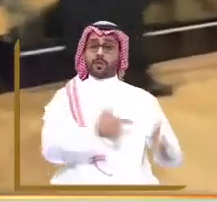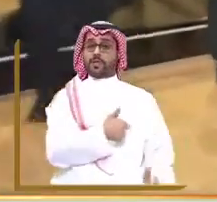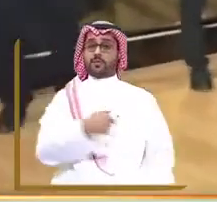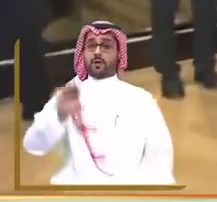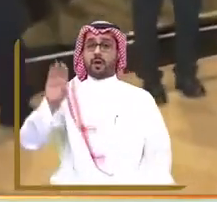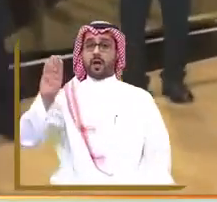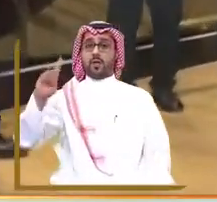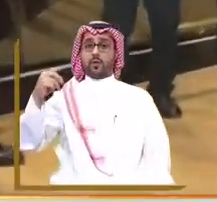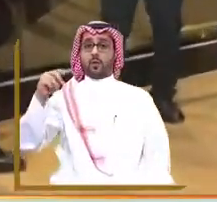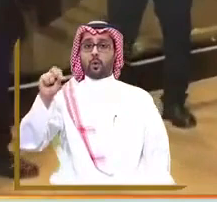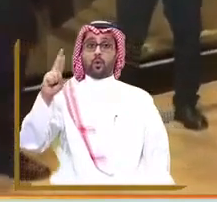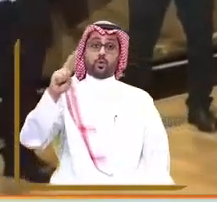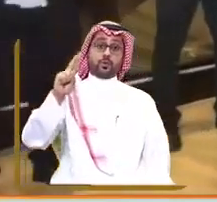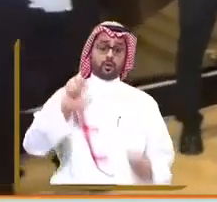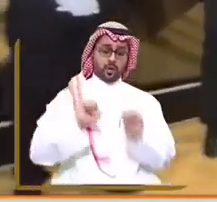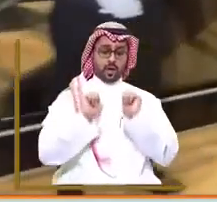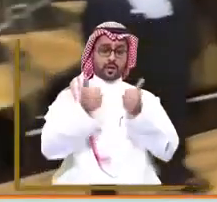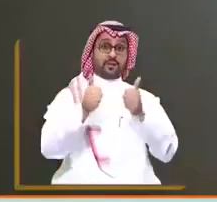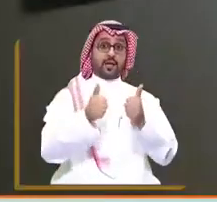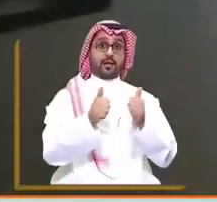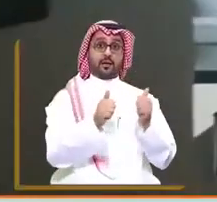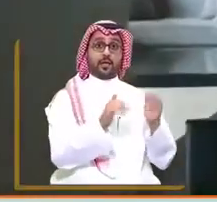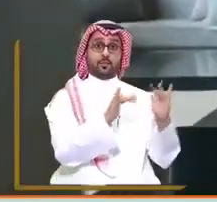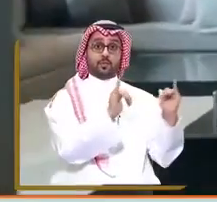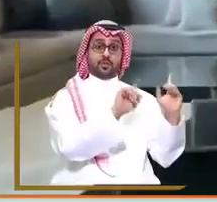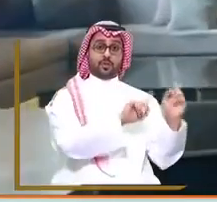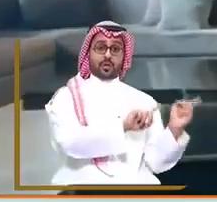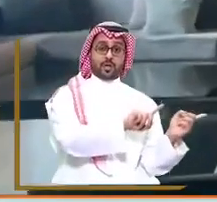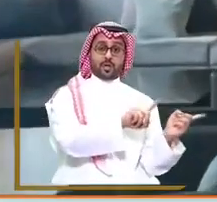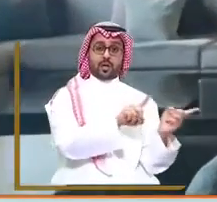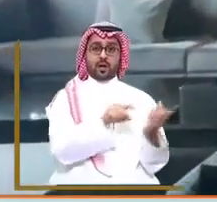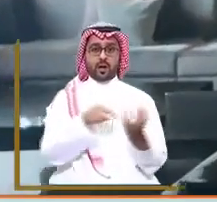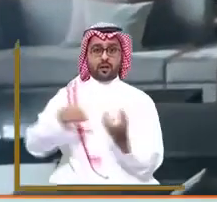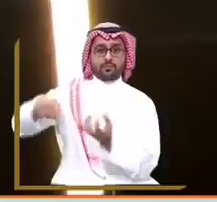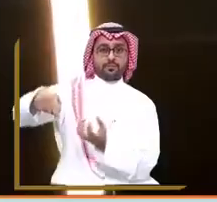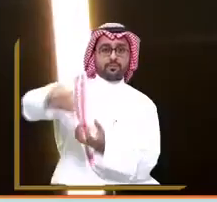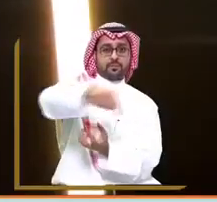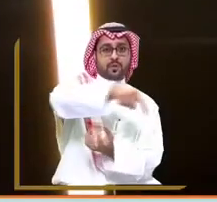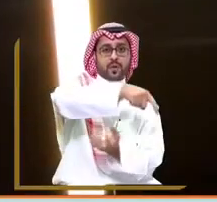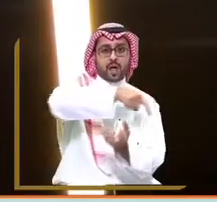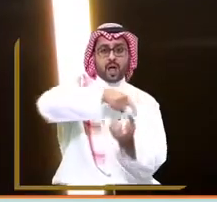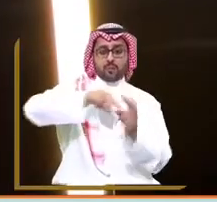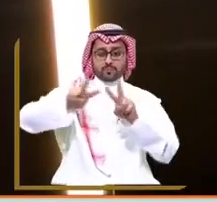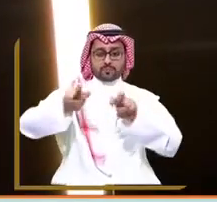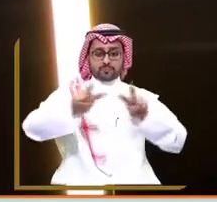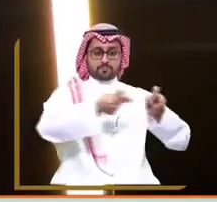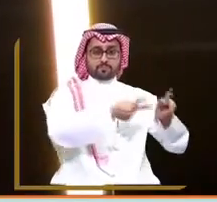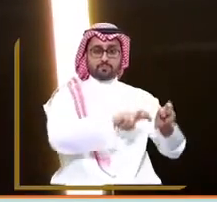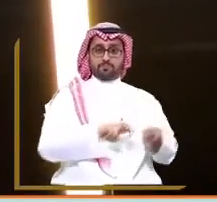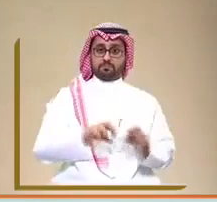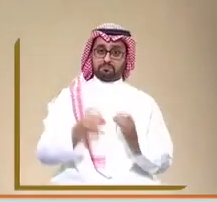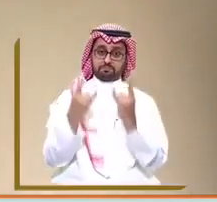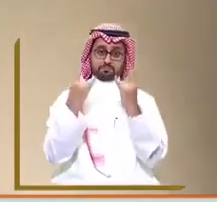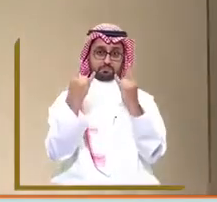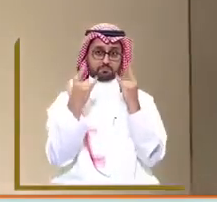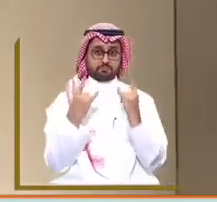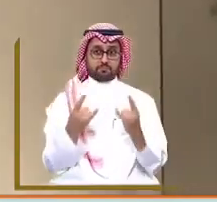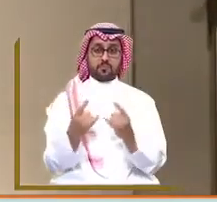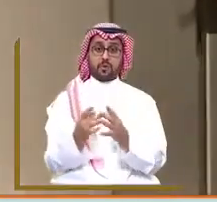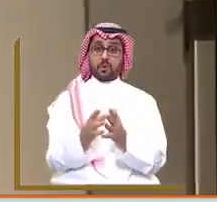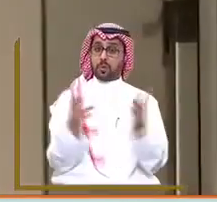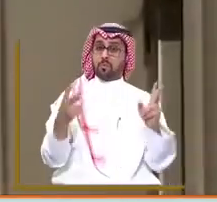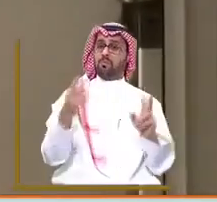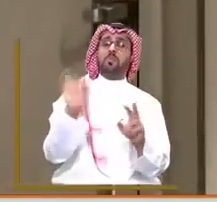لتنطلق عبر سواحل البحر الأحمر في رحلات مختلفة ومميزة، حيث انطلقت كروز سينيك التي تحل